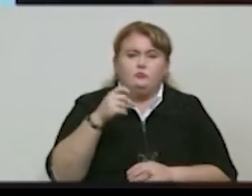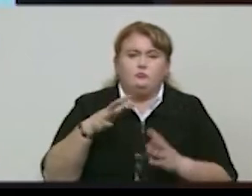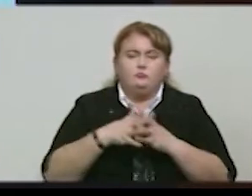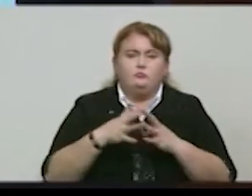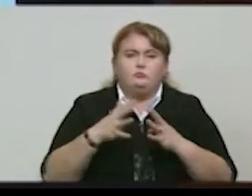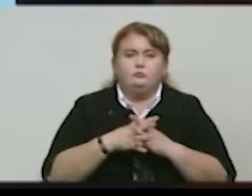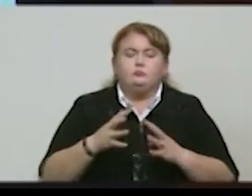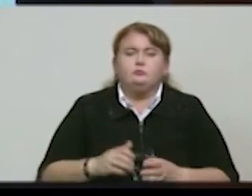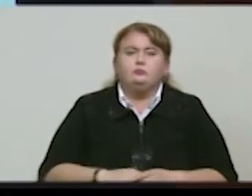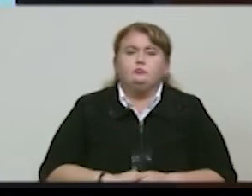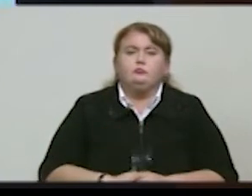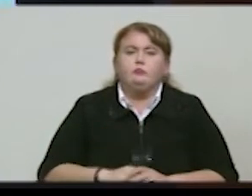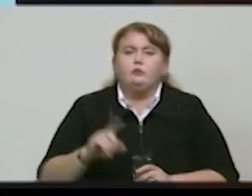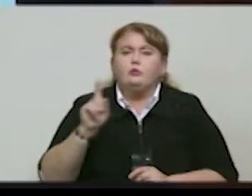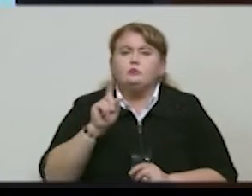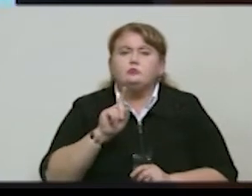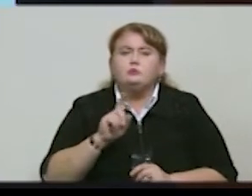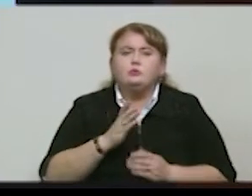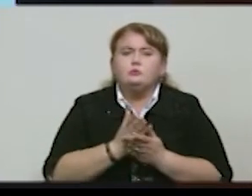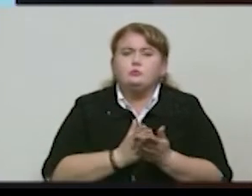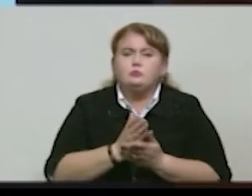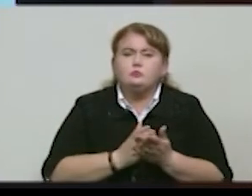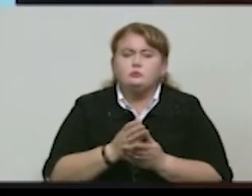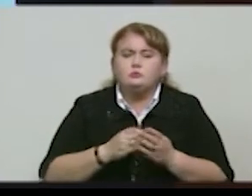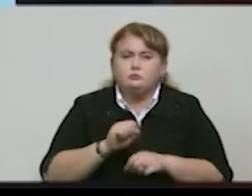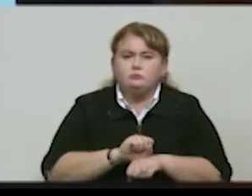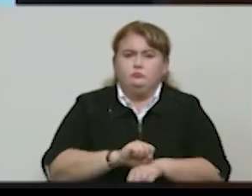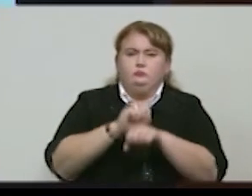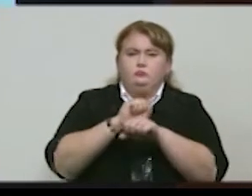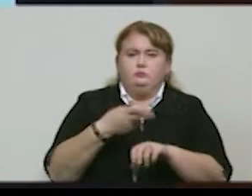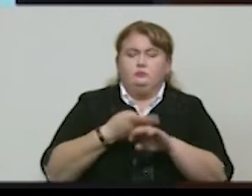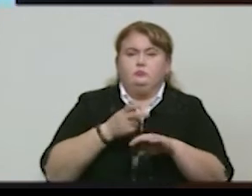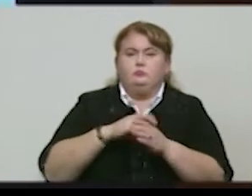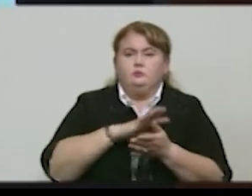фронт. Что же послужило поводом к восстанию дальше?